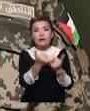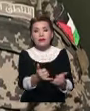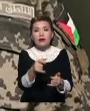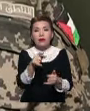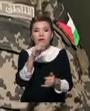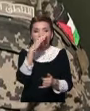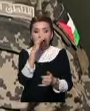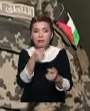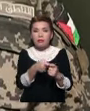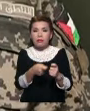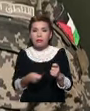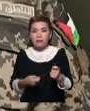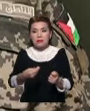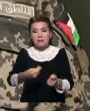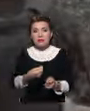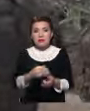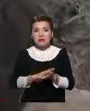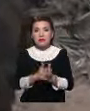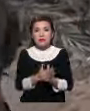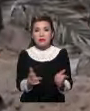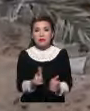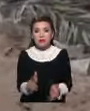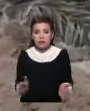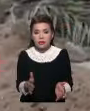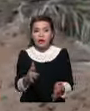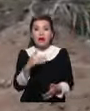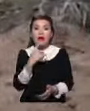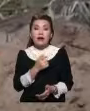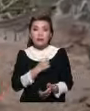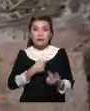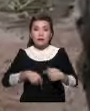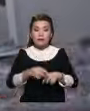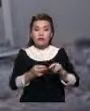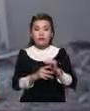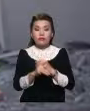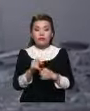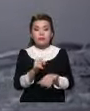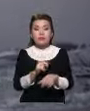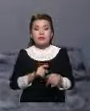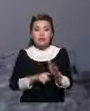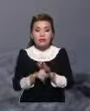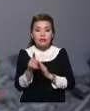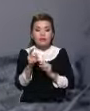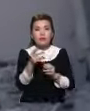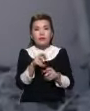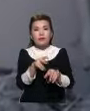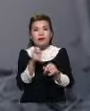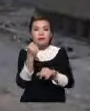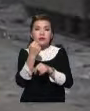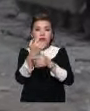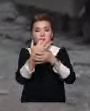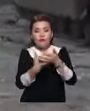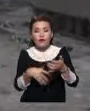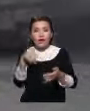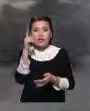и уклоняется от уплаты цены сделки. Но армия обороны Израиля тем временем не перестает перечислять свои победы. Вот израильские